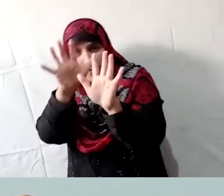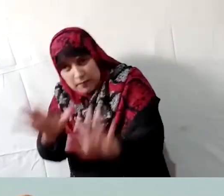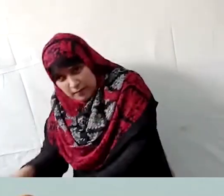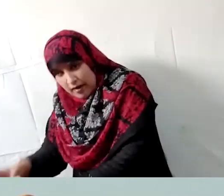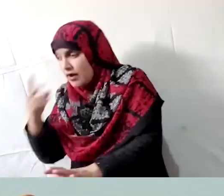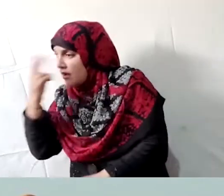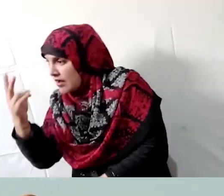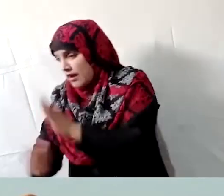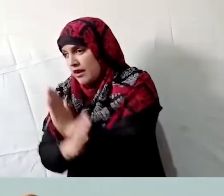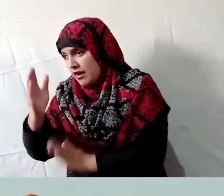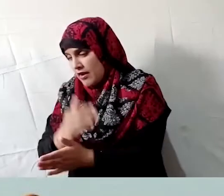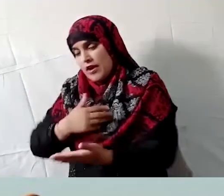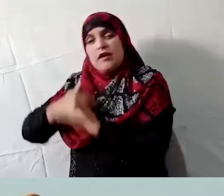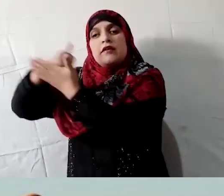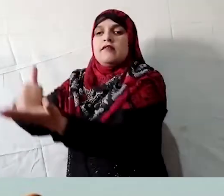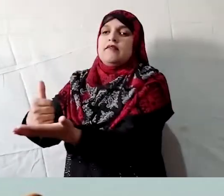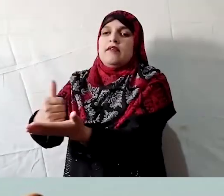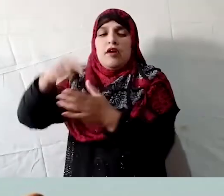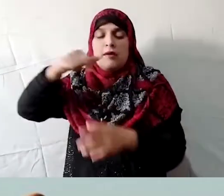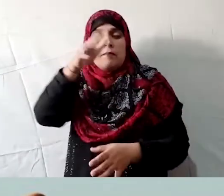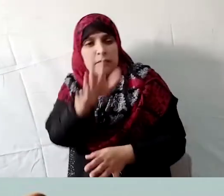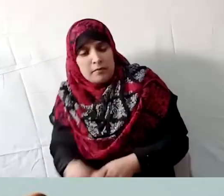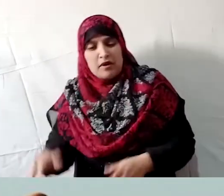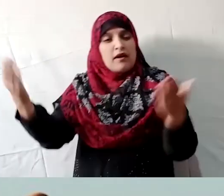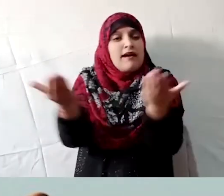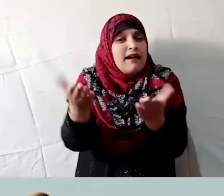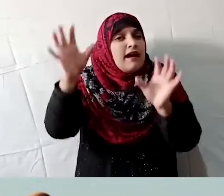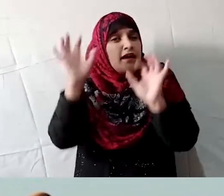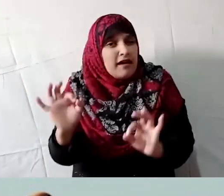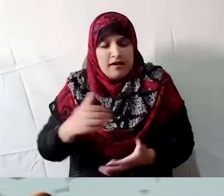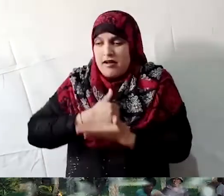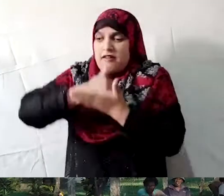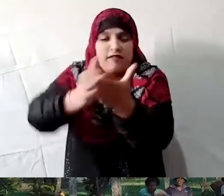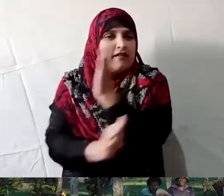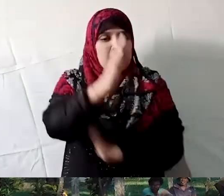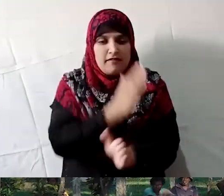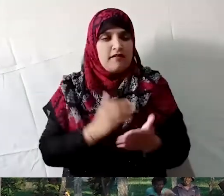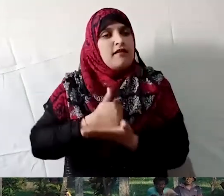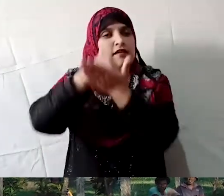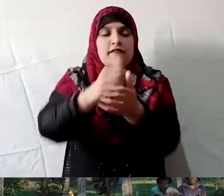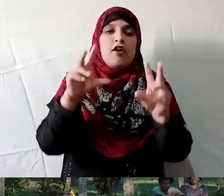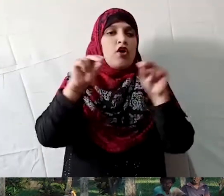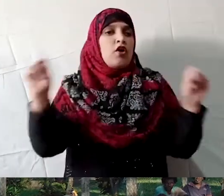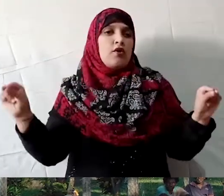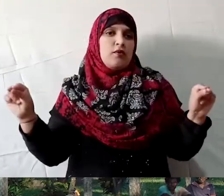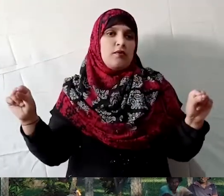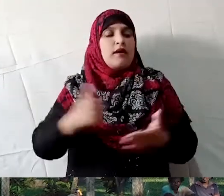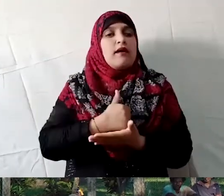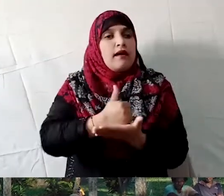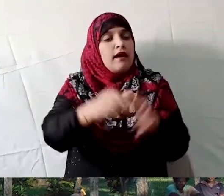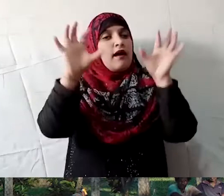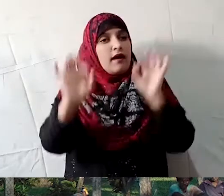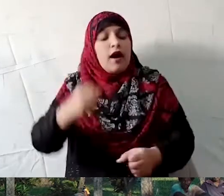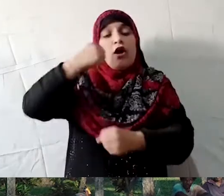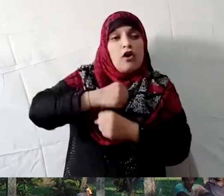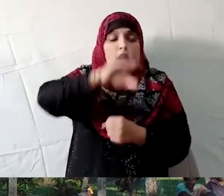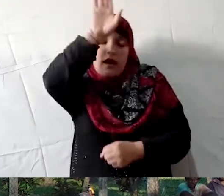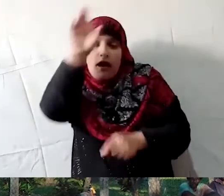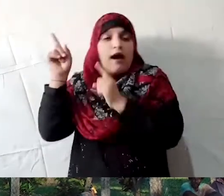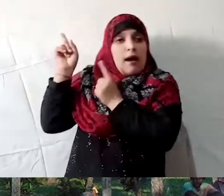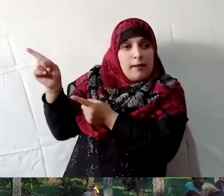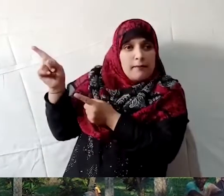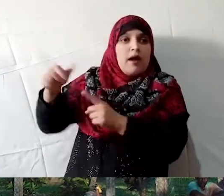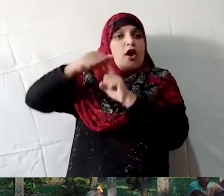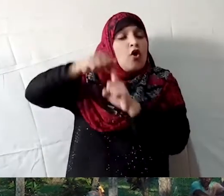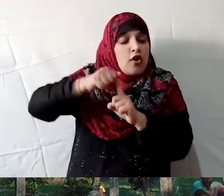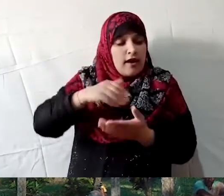से ही डिस्ट्रिक्ट सतह पर मुकम्मल तैयार रहने की ज़रूरत है। और इसके साथ ही आवाम में भी कुछ ऐसी सरगर्मियाँ होनी चाहिए